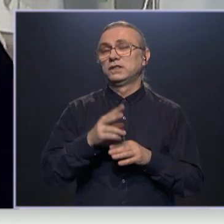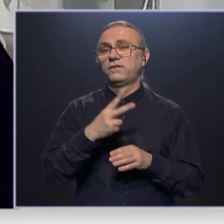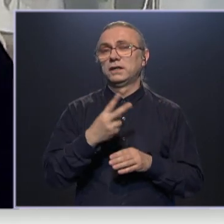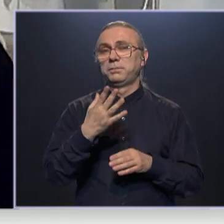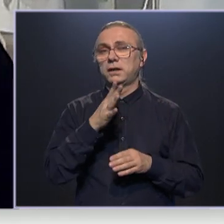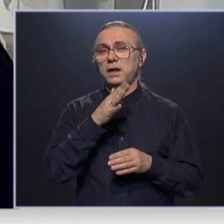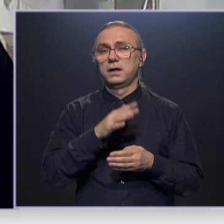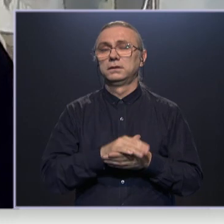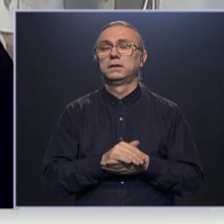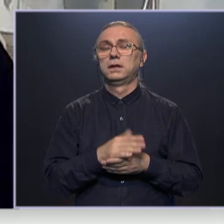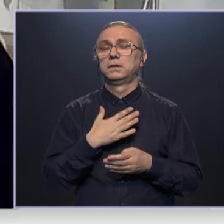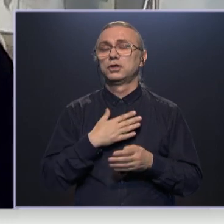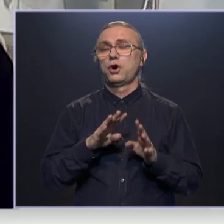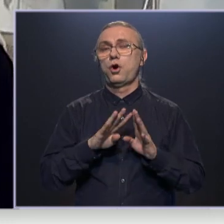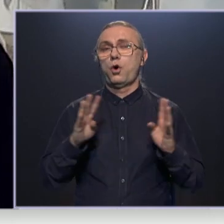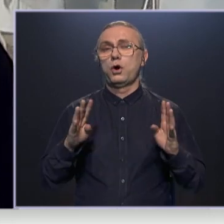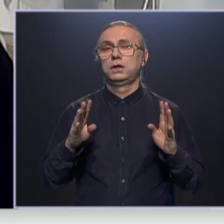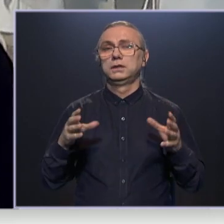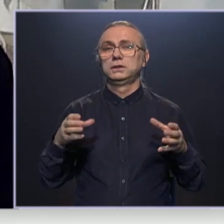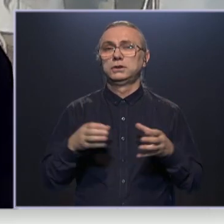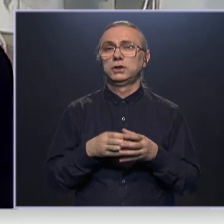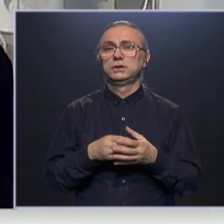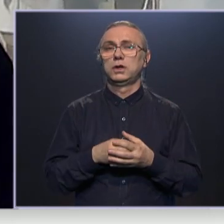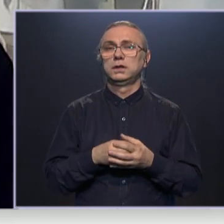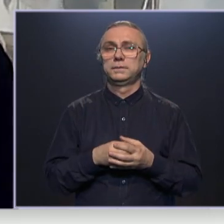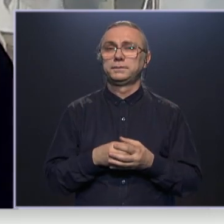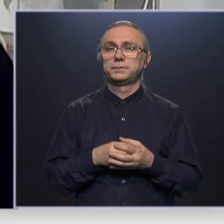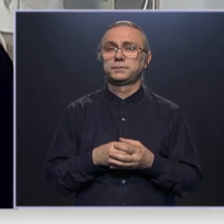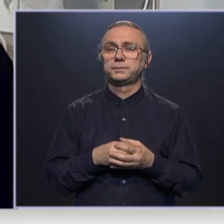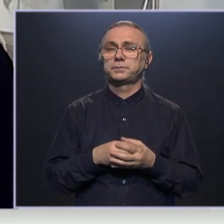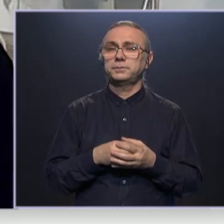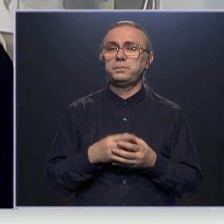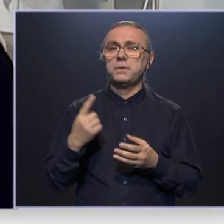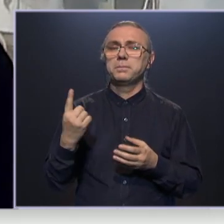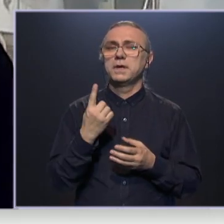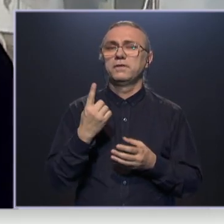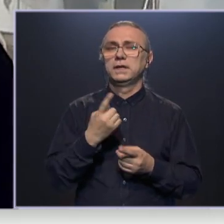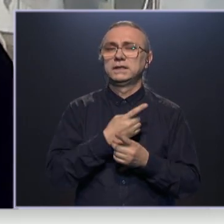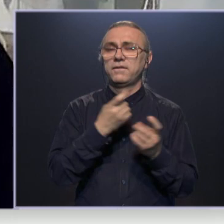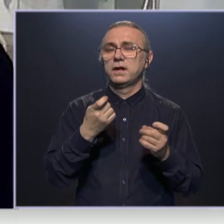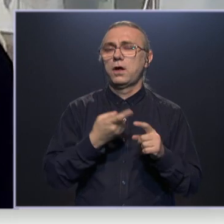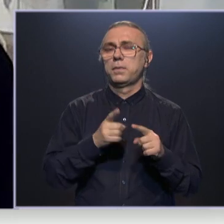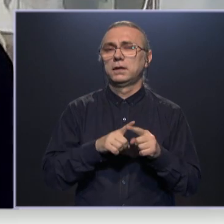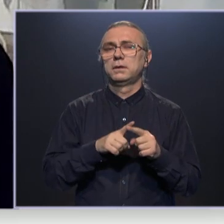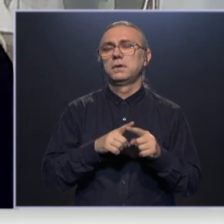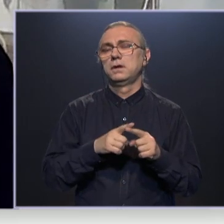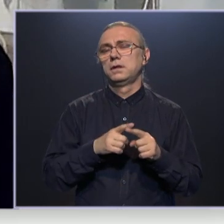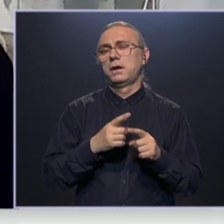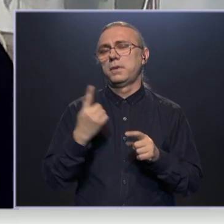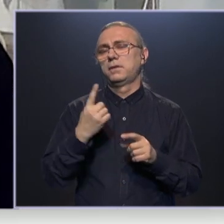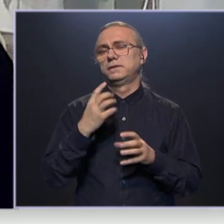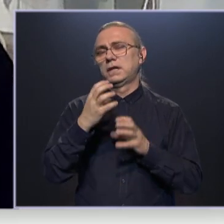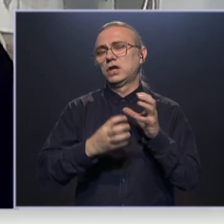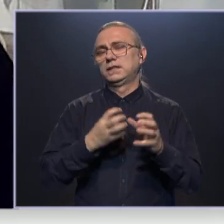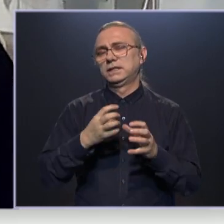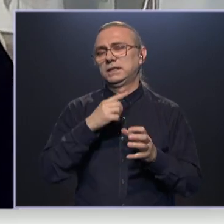создан в 2002 году и впервые о себе заявил на первом всероссийском фестивале хоров